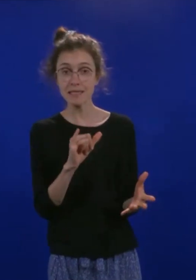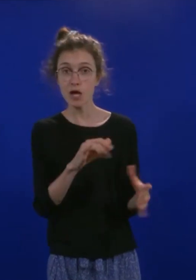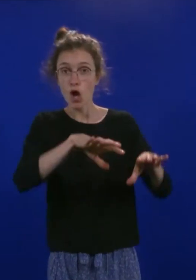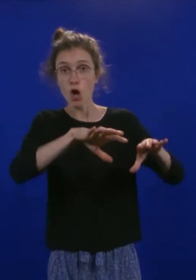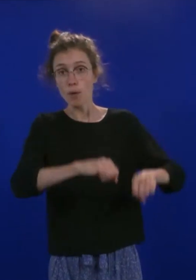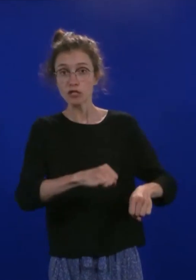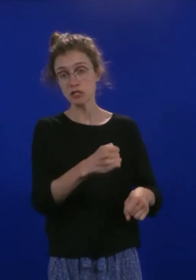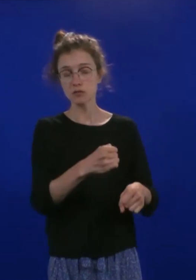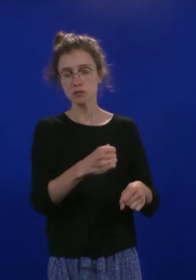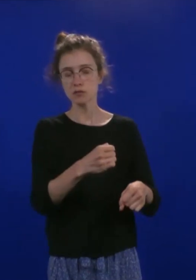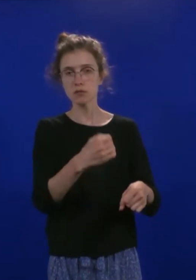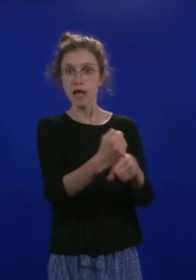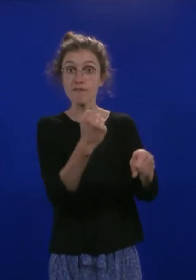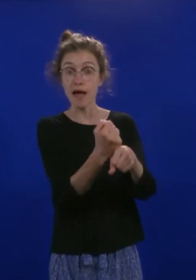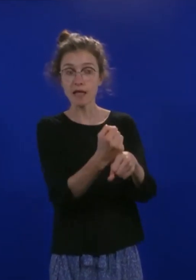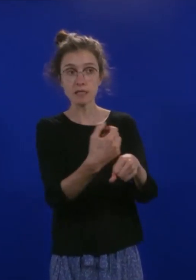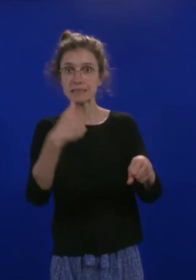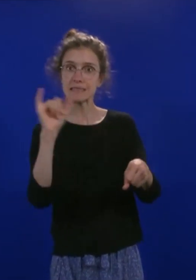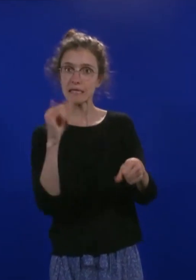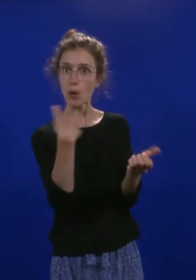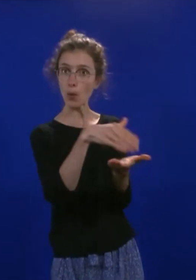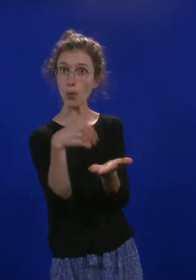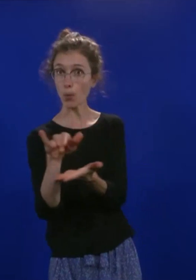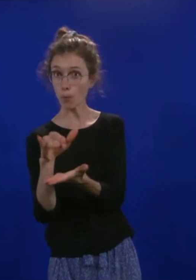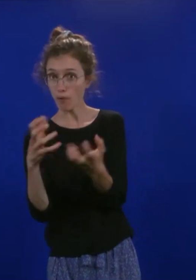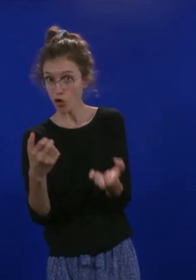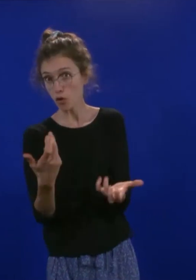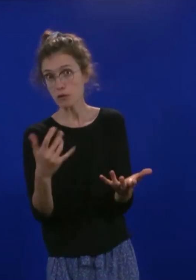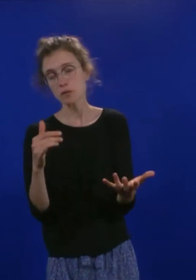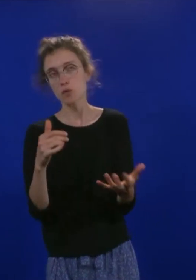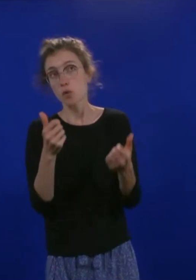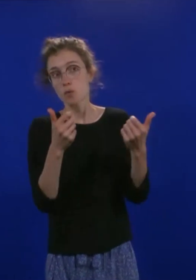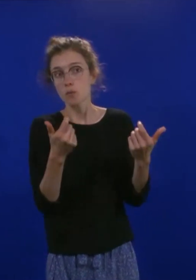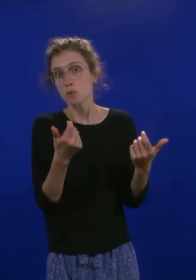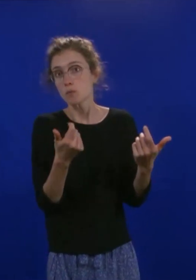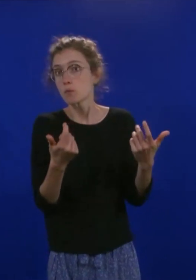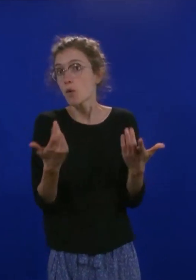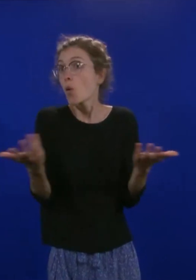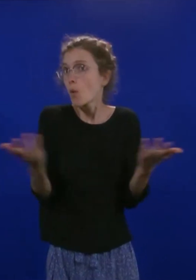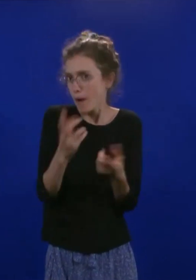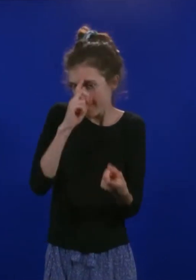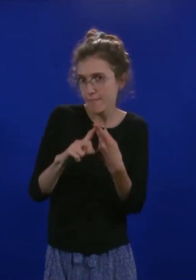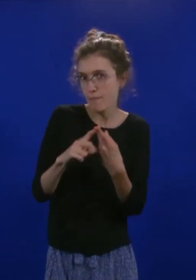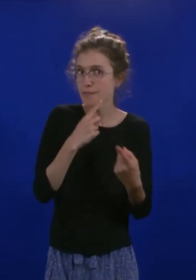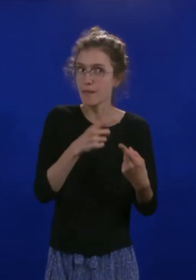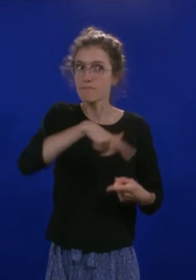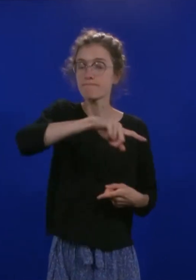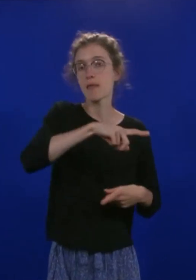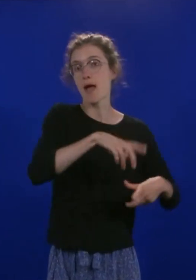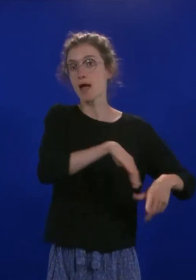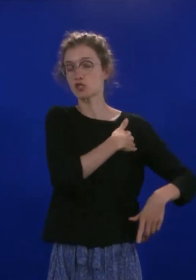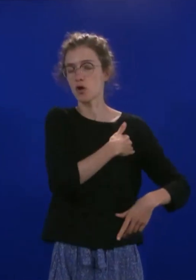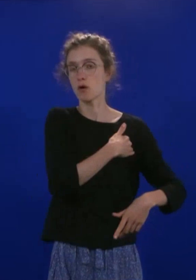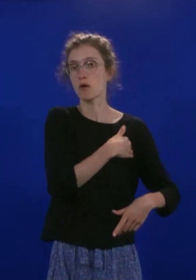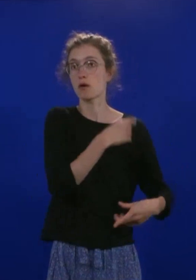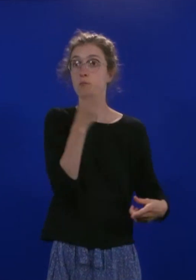de la droite métropolitaine. Parce que derrière ces agents, il y a évidemment le service public rendu, et puis il y a aussi le sujet, et on n'en parle pas assez,